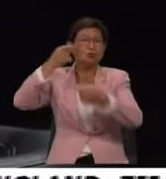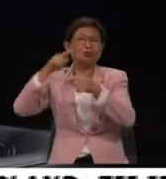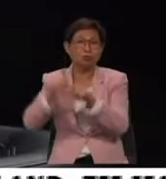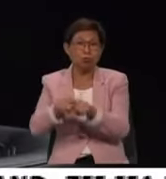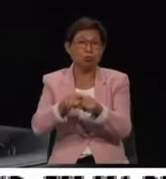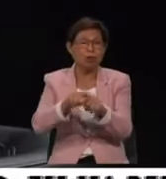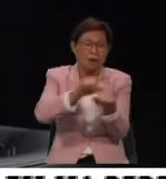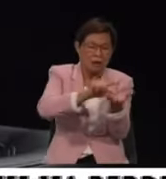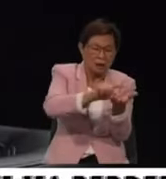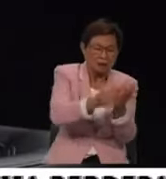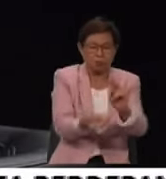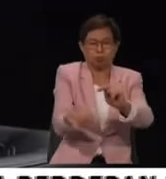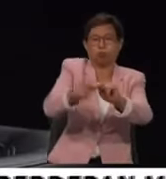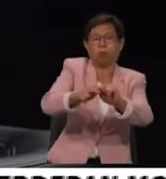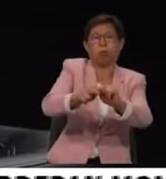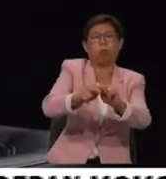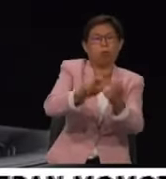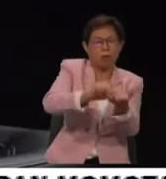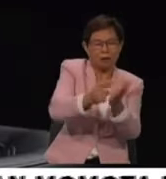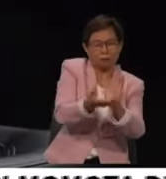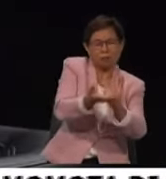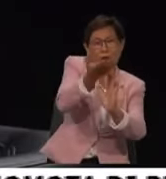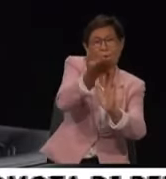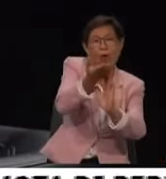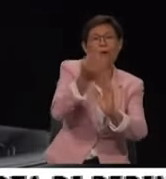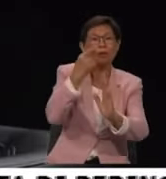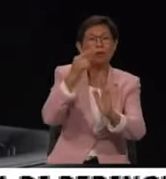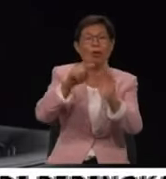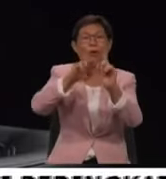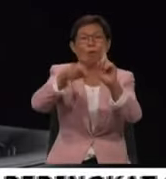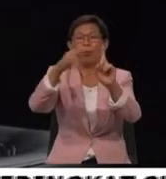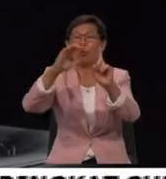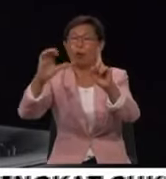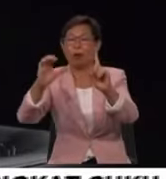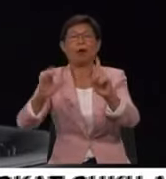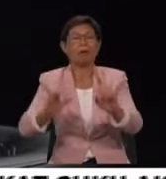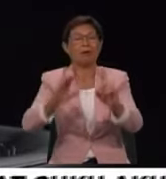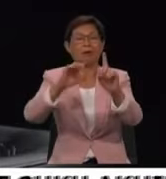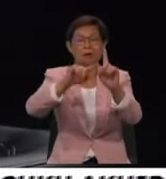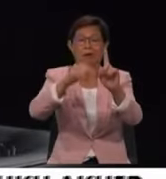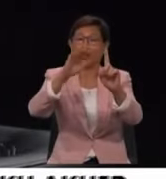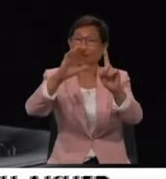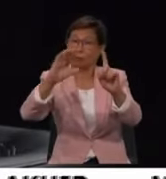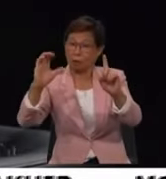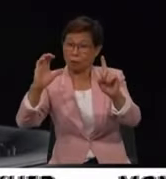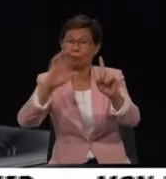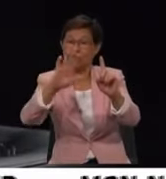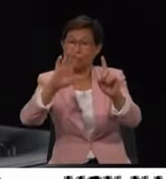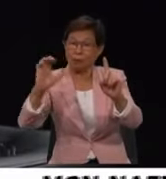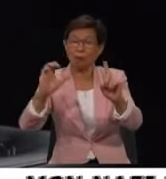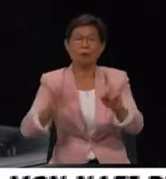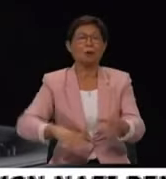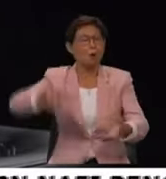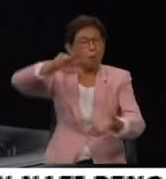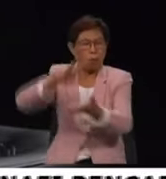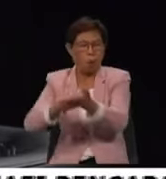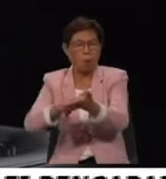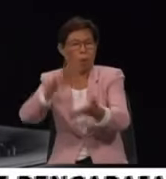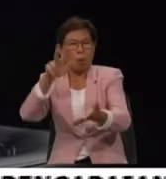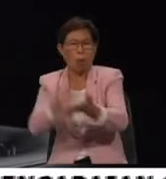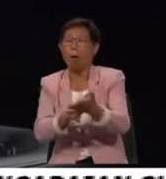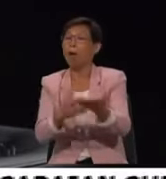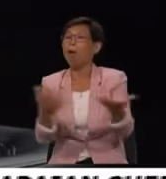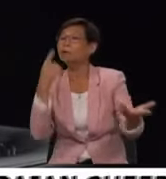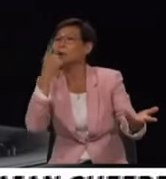perlu menaikan gaji tetapi kita perlu lihat keseluruhan. Walau bagaimanapun a keputusan muktamad adalah